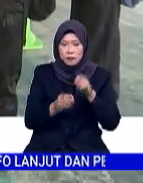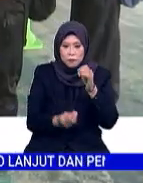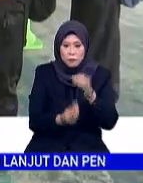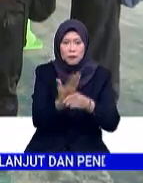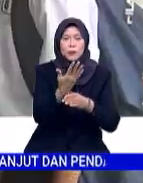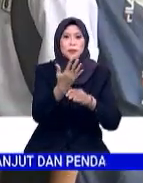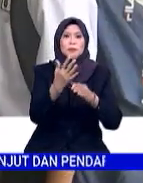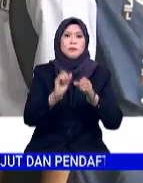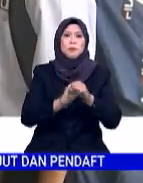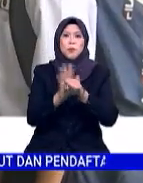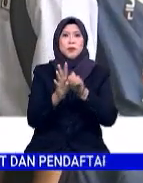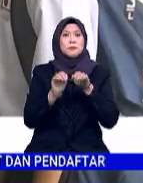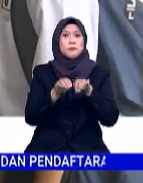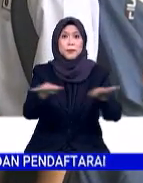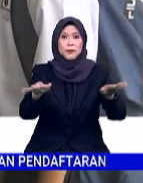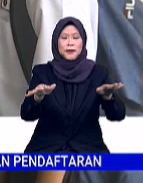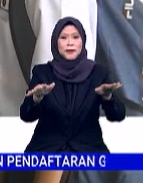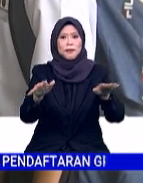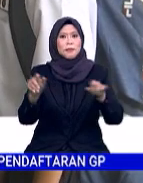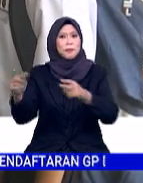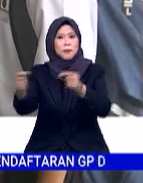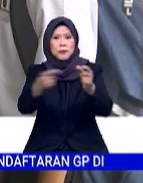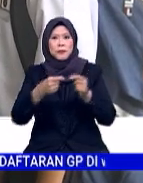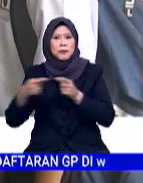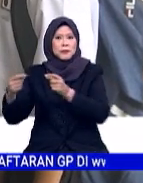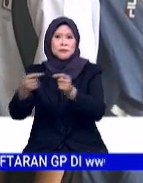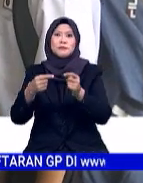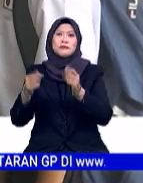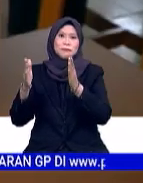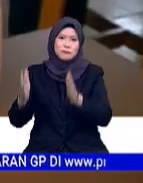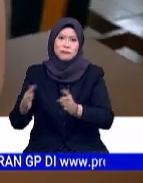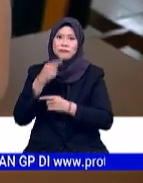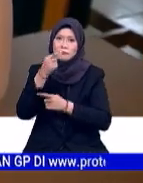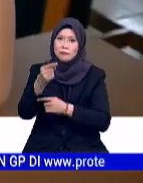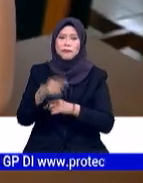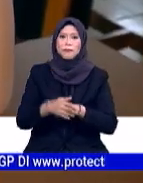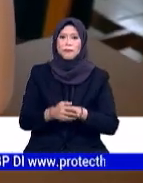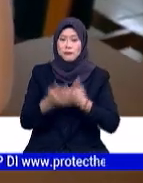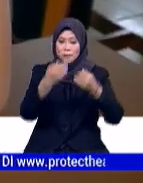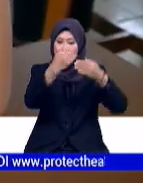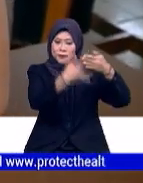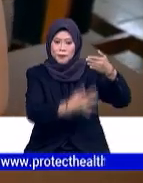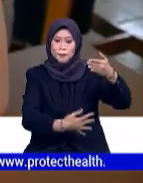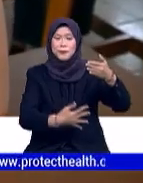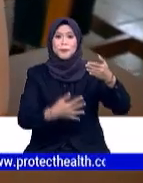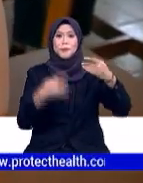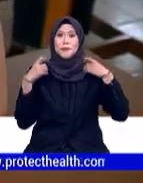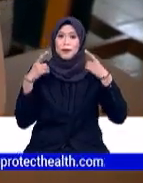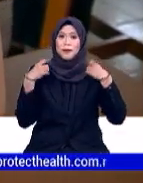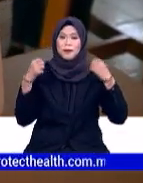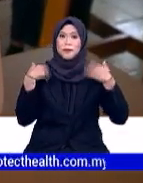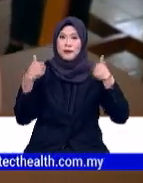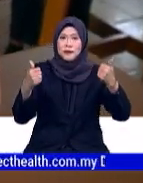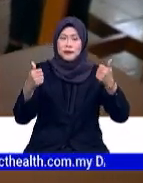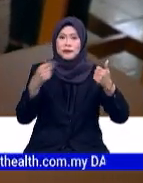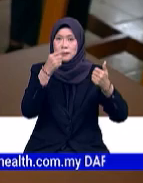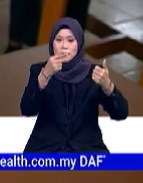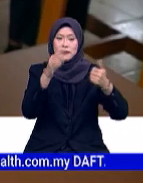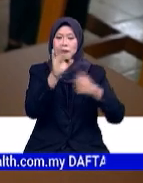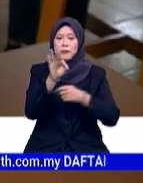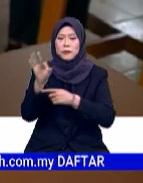kluster covid-19 seperti yang dikatakan pelbagai pihak data terkini Kementerian kesihatan menunjukkan daripada